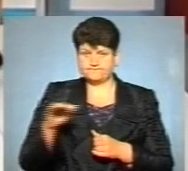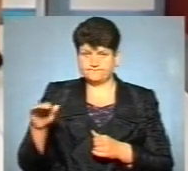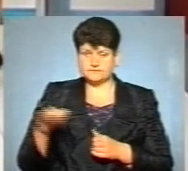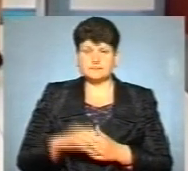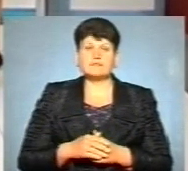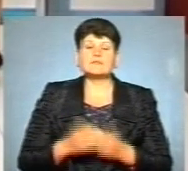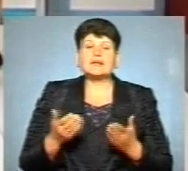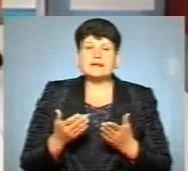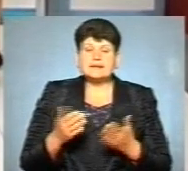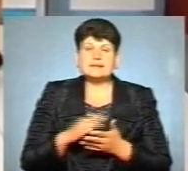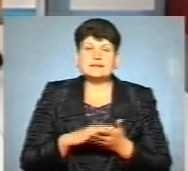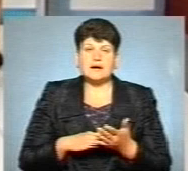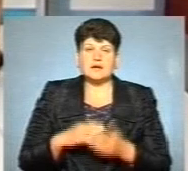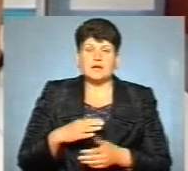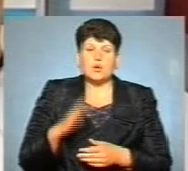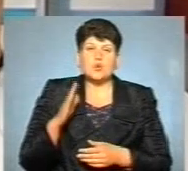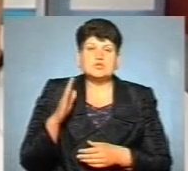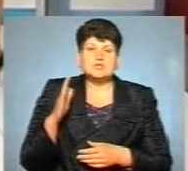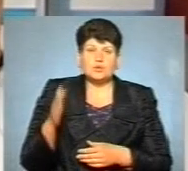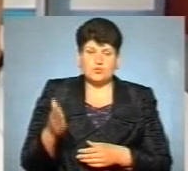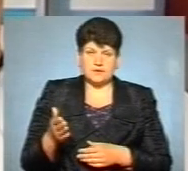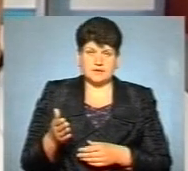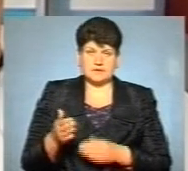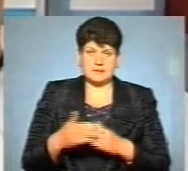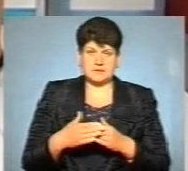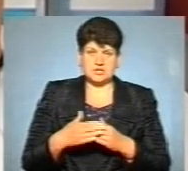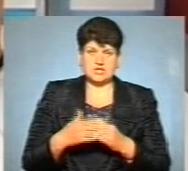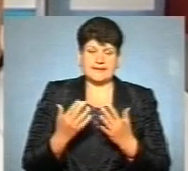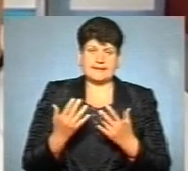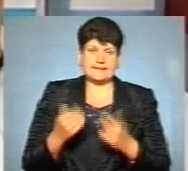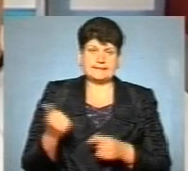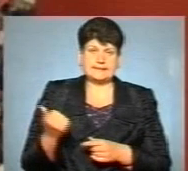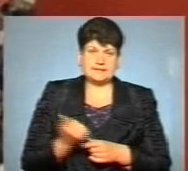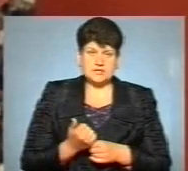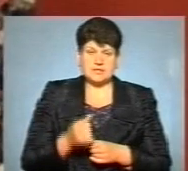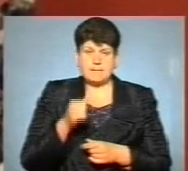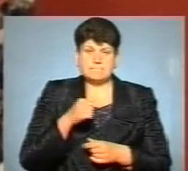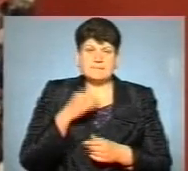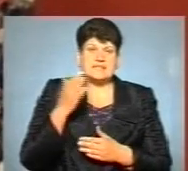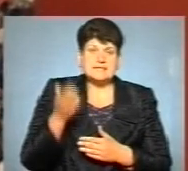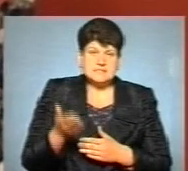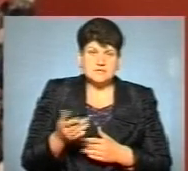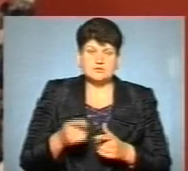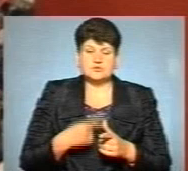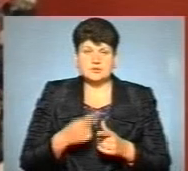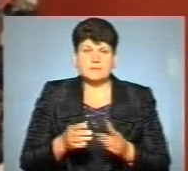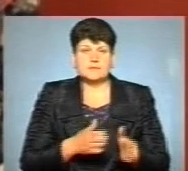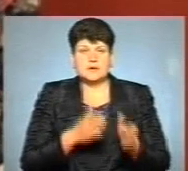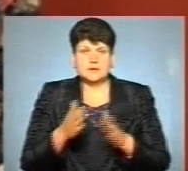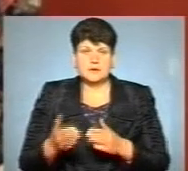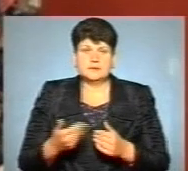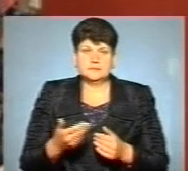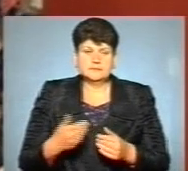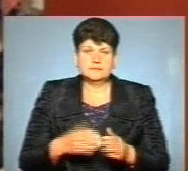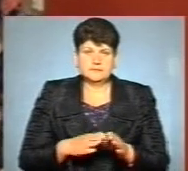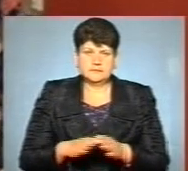Які далі очікування на наступні, напевно, найближчі кілька тижнів, на місяць? Тобто, чи перейдемо ми вже повністю в